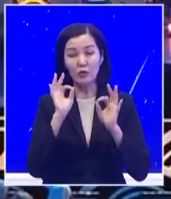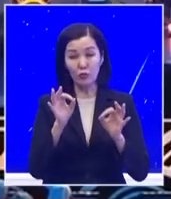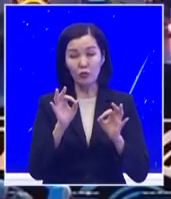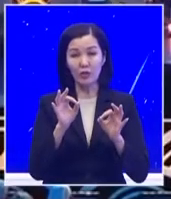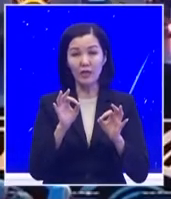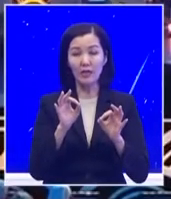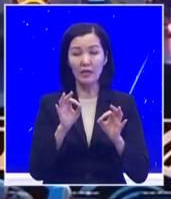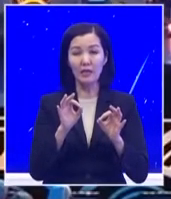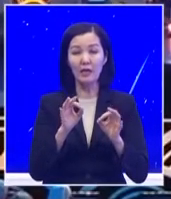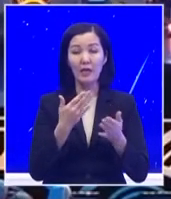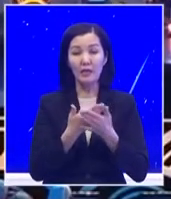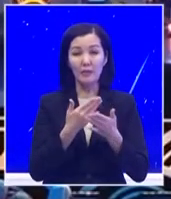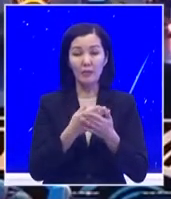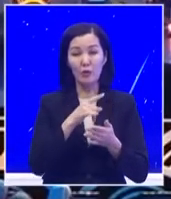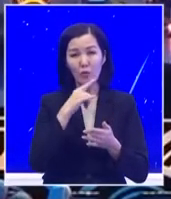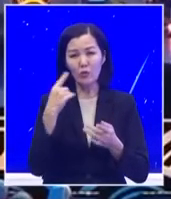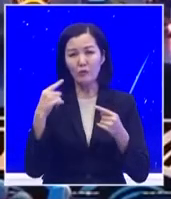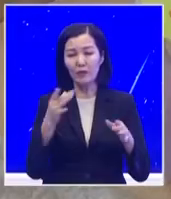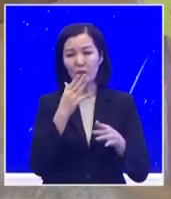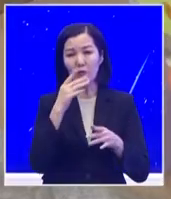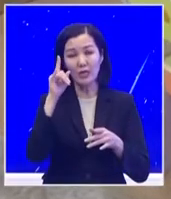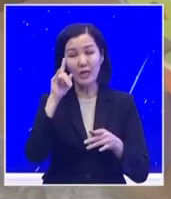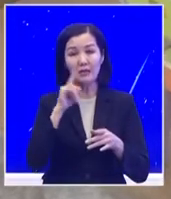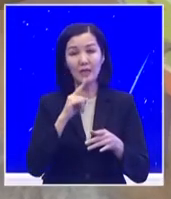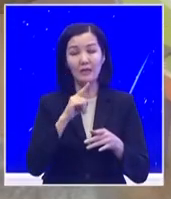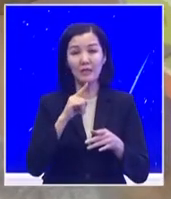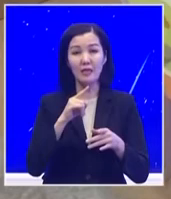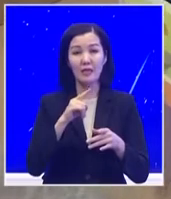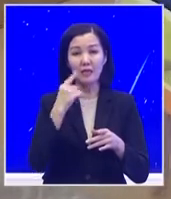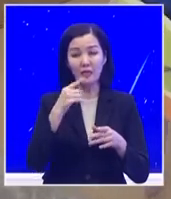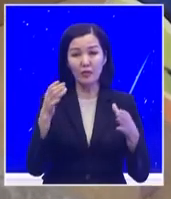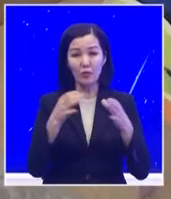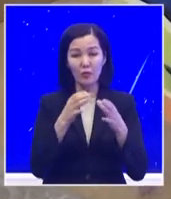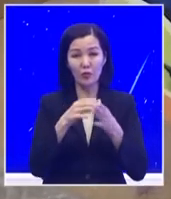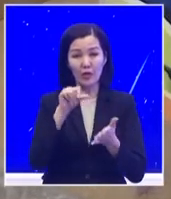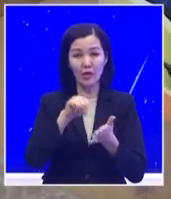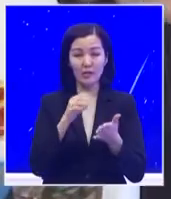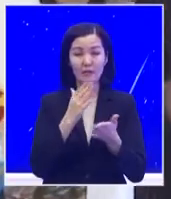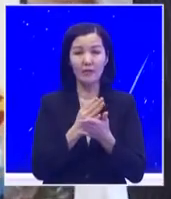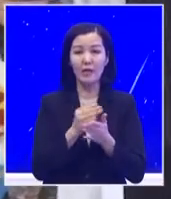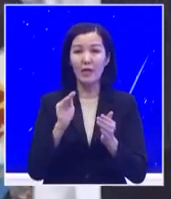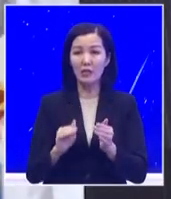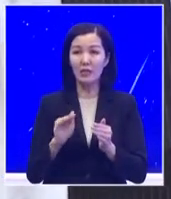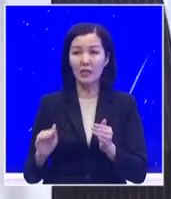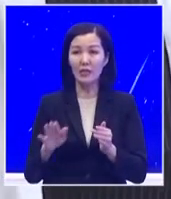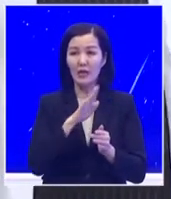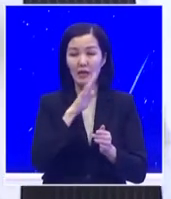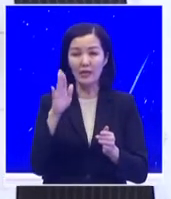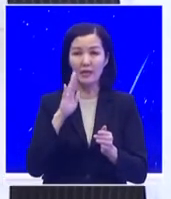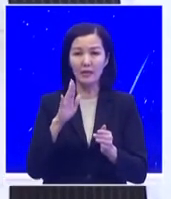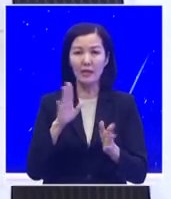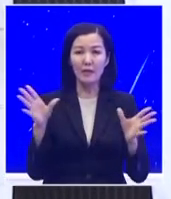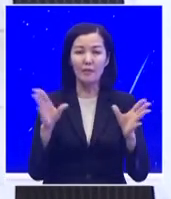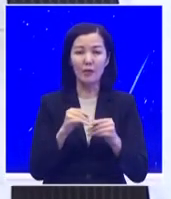күлеміз, күлдіре айтқан сөздің шындық екенін білеміз. Күнделікті өмірде де таныс жағдай. Кішкентайын жетектеген ананың, әкенің